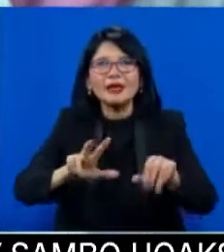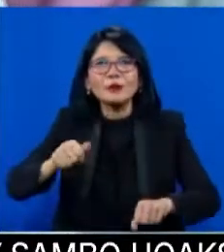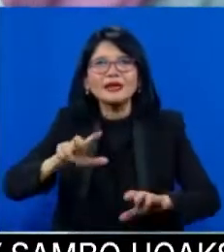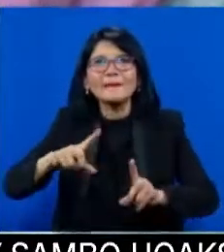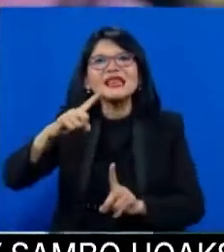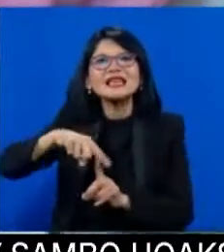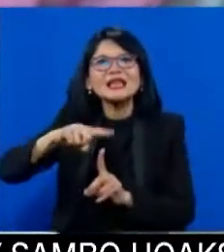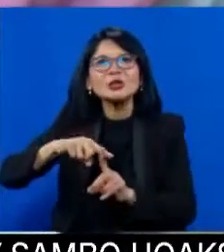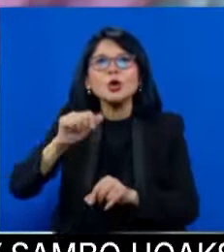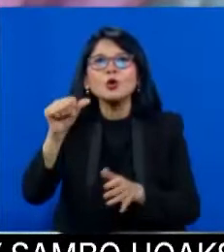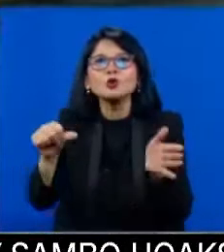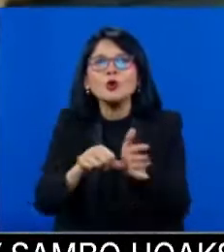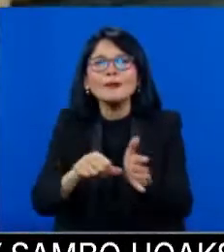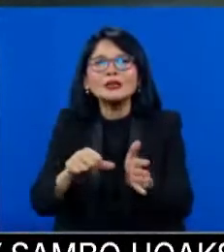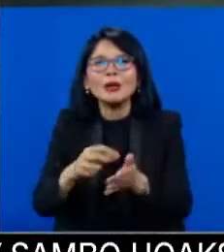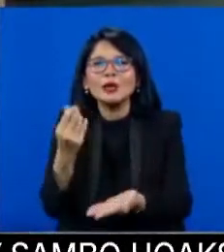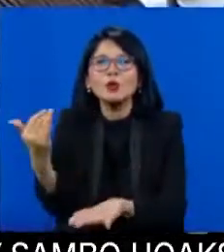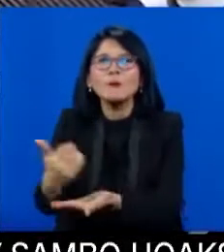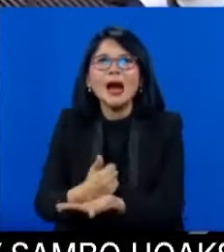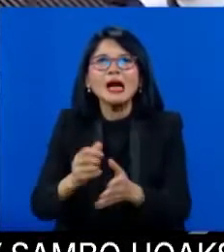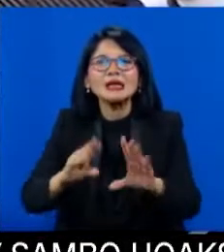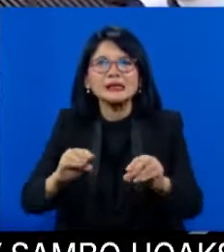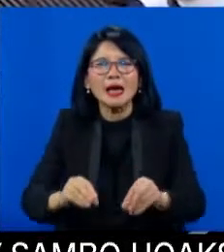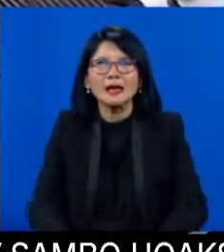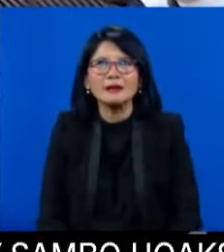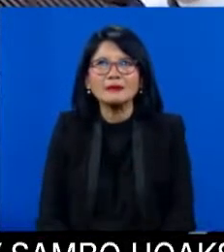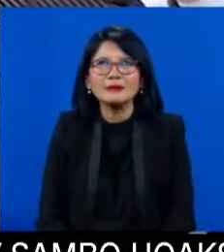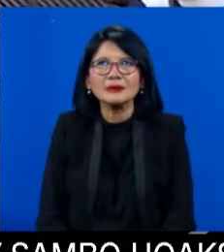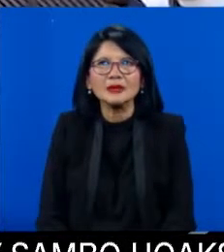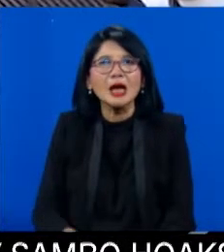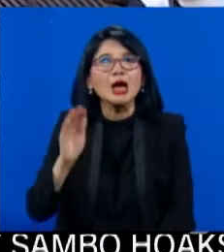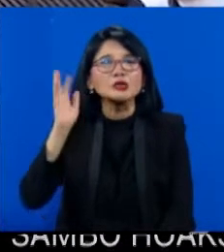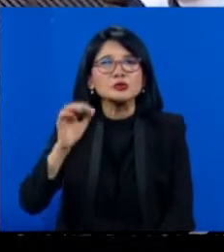Rp8,8 triliun untuk subsidi upah kerja. Sudah